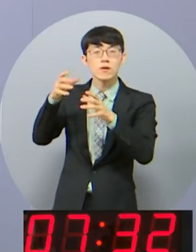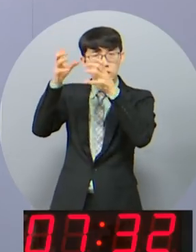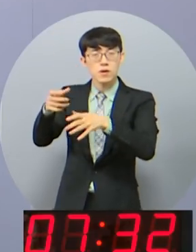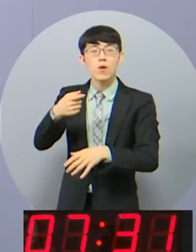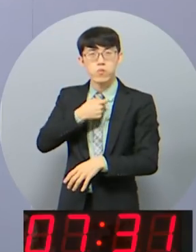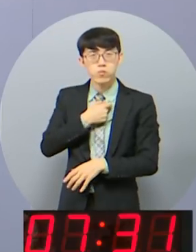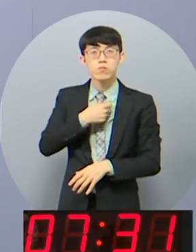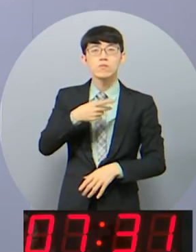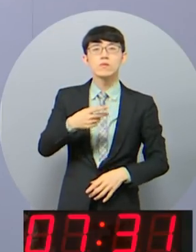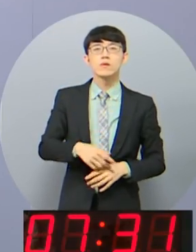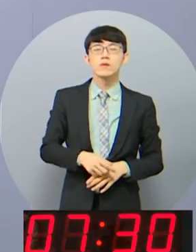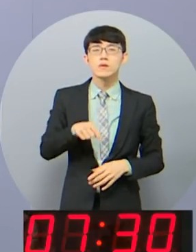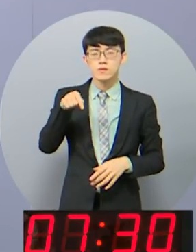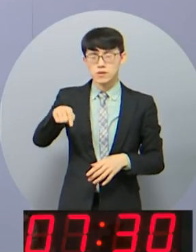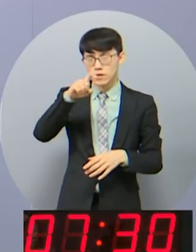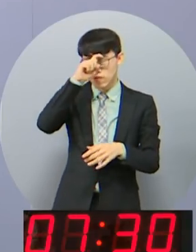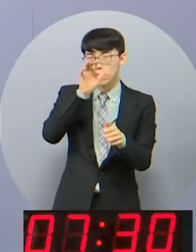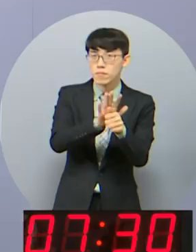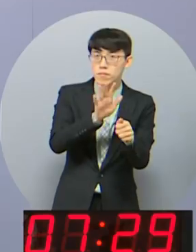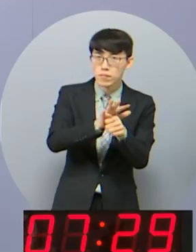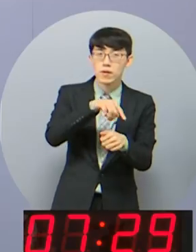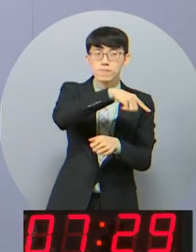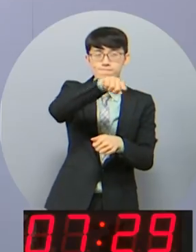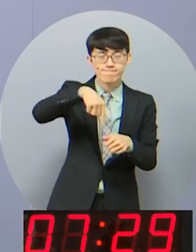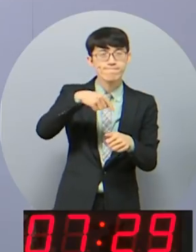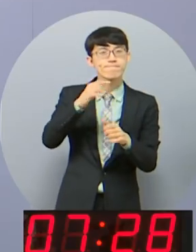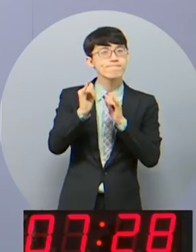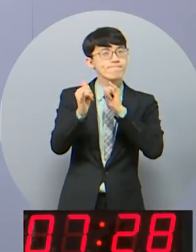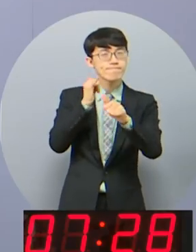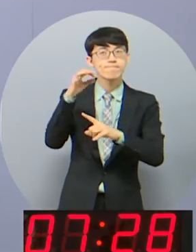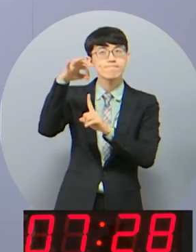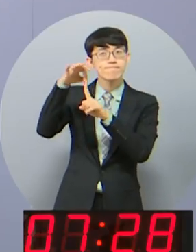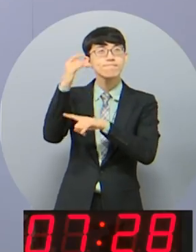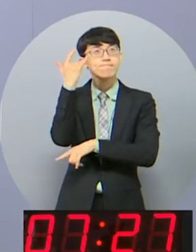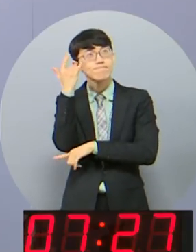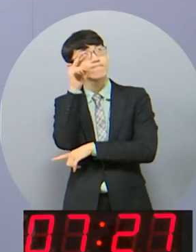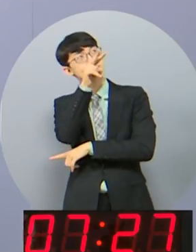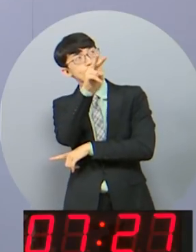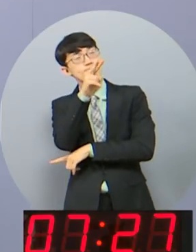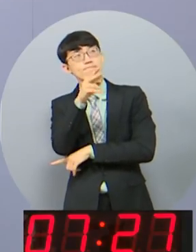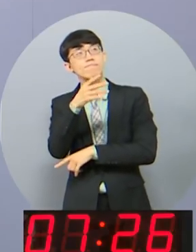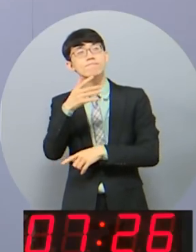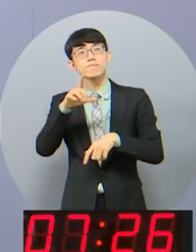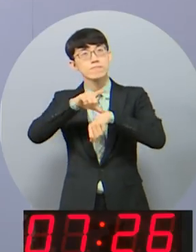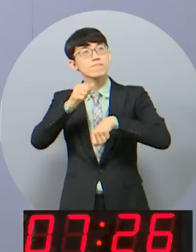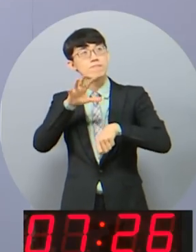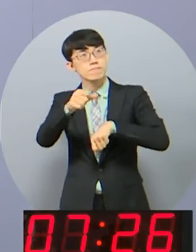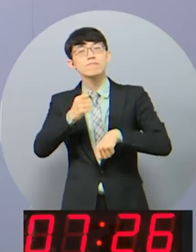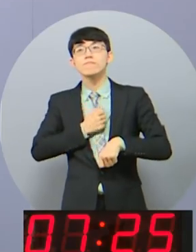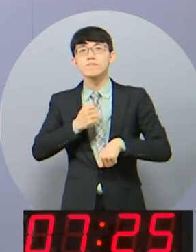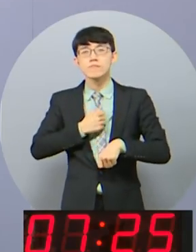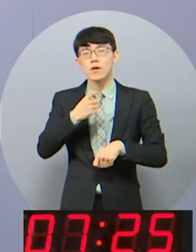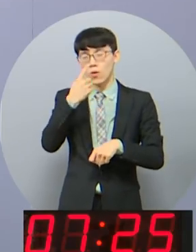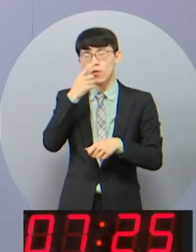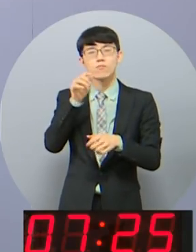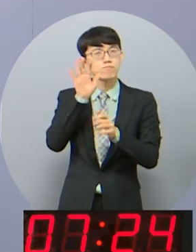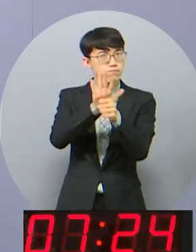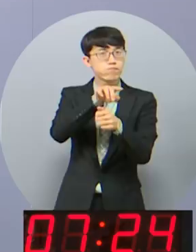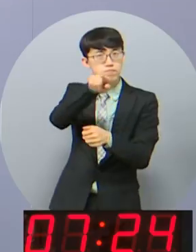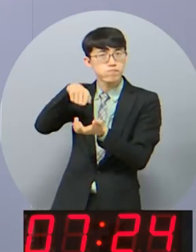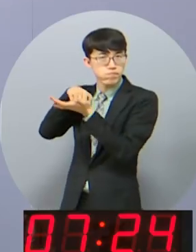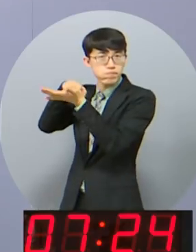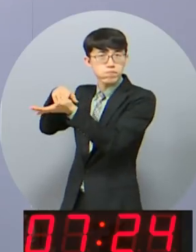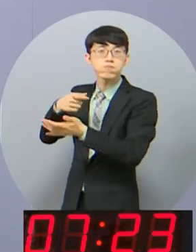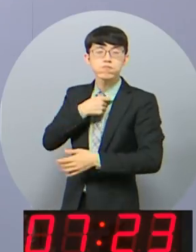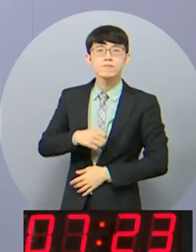子站牌，来优化我们的大众运输工具。这个是渔恩需要帮乡亲来争取的。除